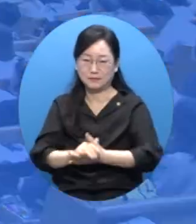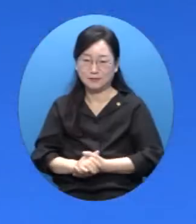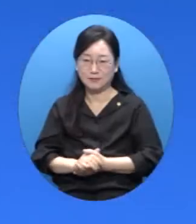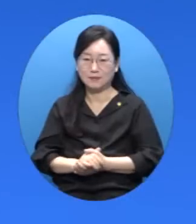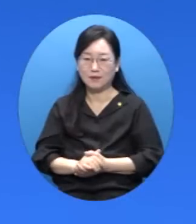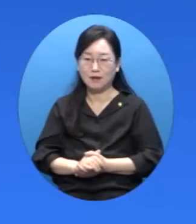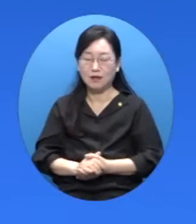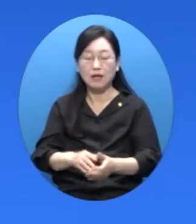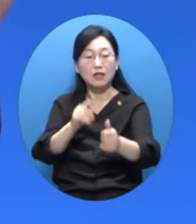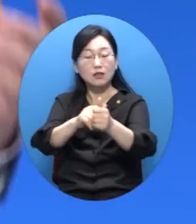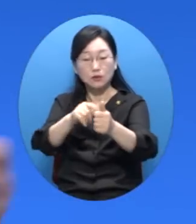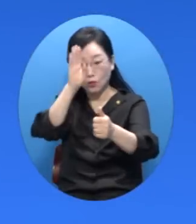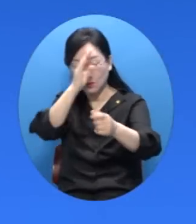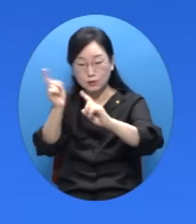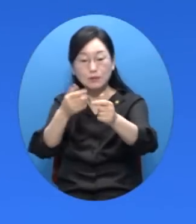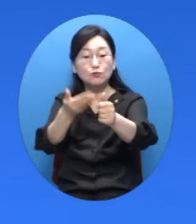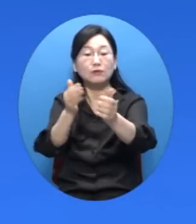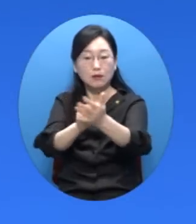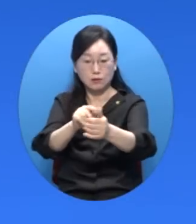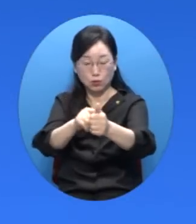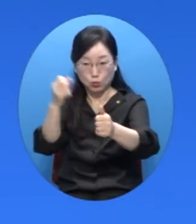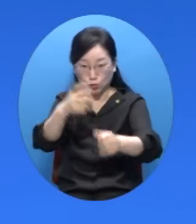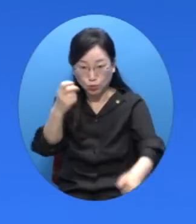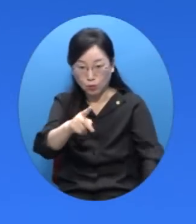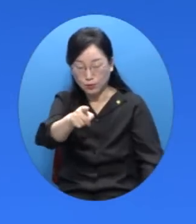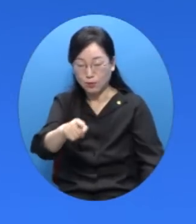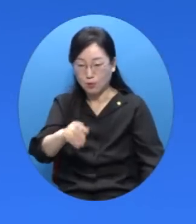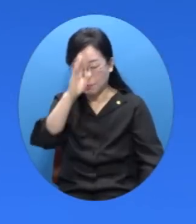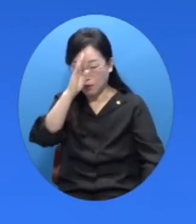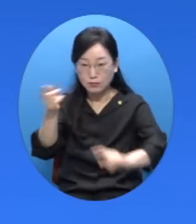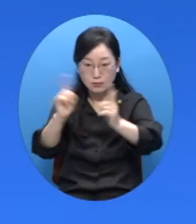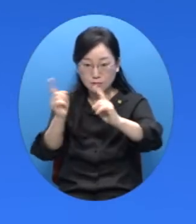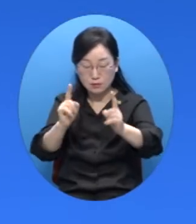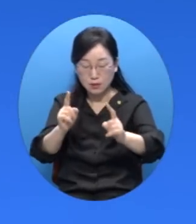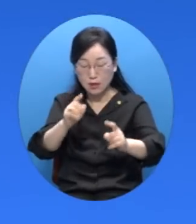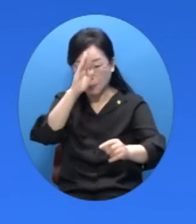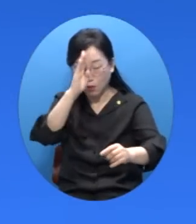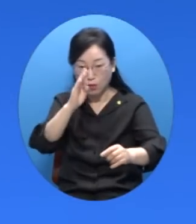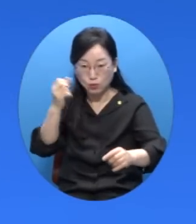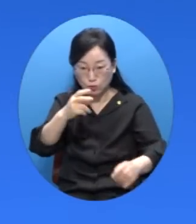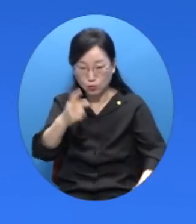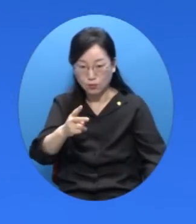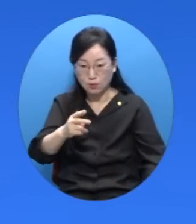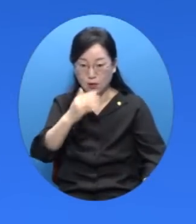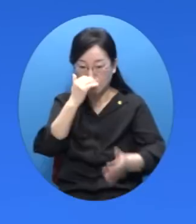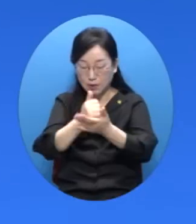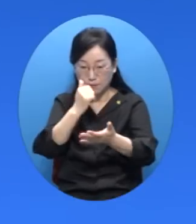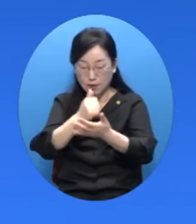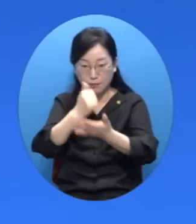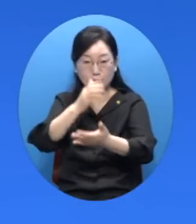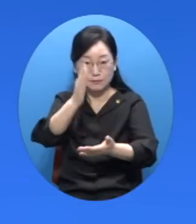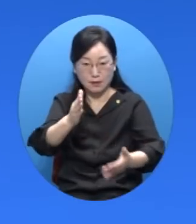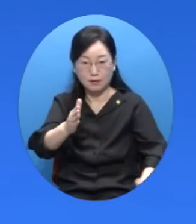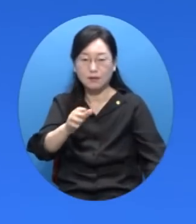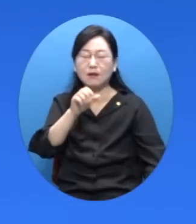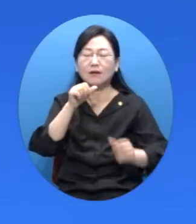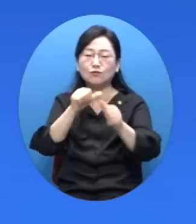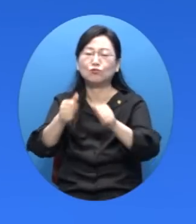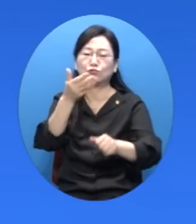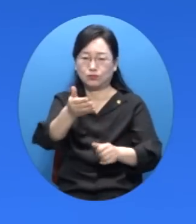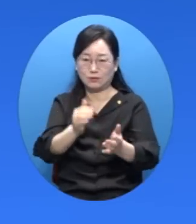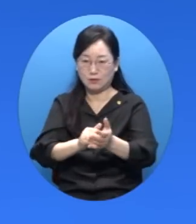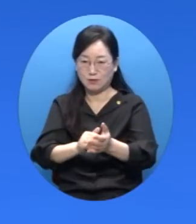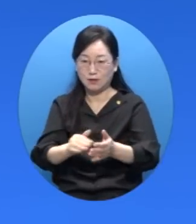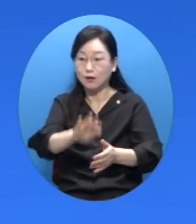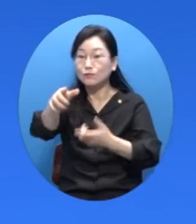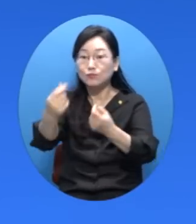내가 이제 고침 받았으니 다시는 또 죄짓고 병 가운데 들어가지 말고 죄를 짓지 말라고 주님 말씀하신 것입니다. 우리가 어떤 잘못을 했든 주